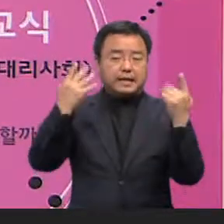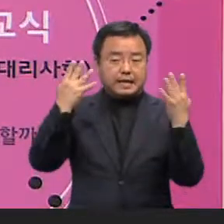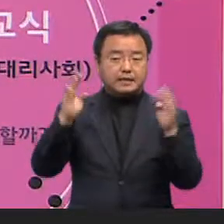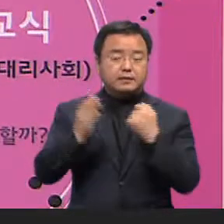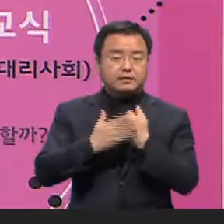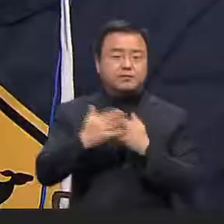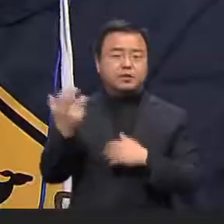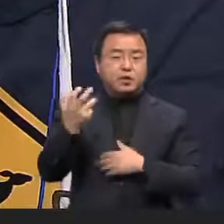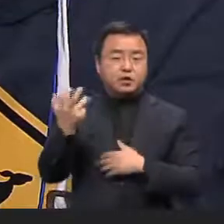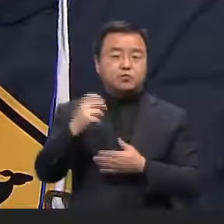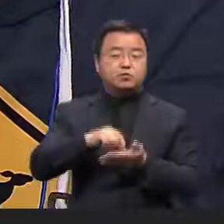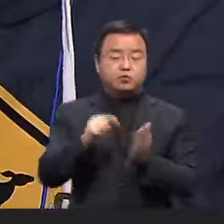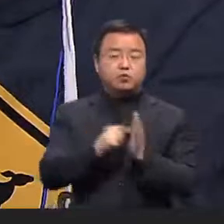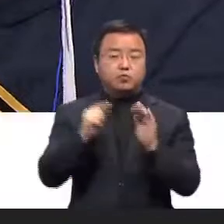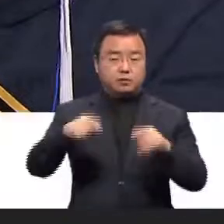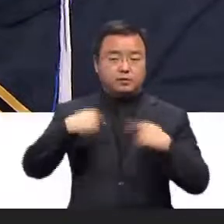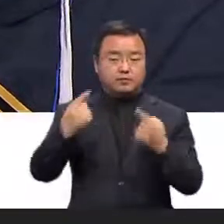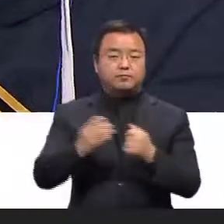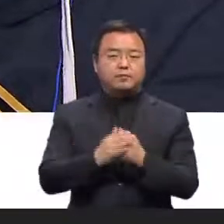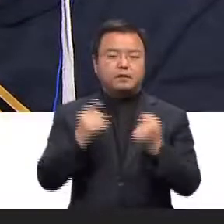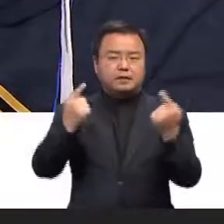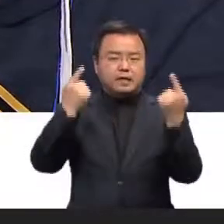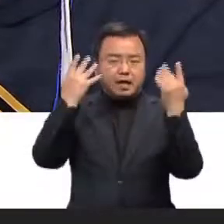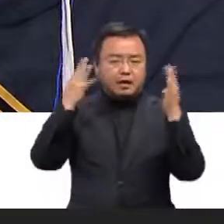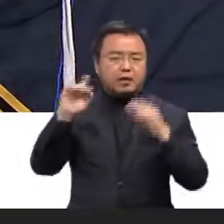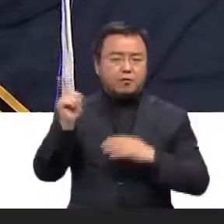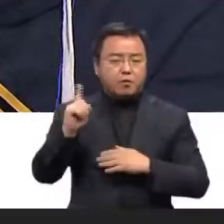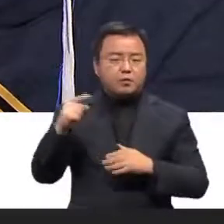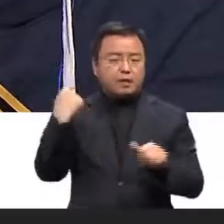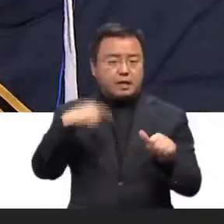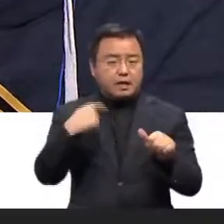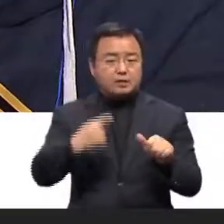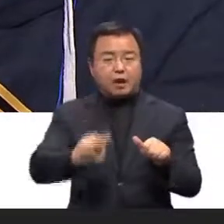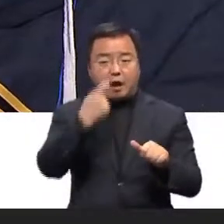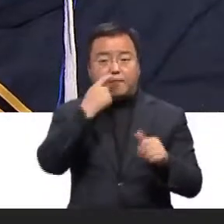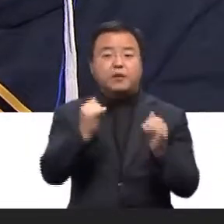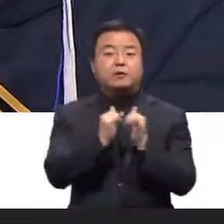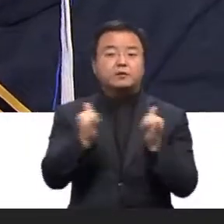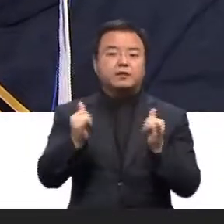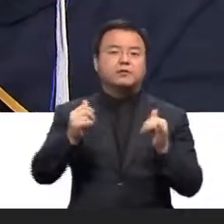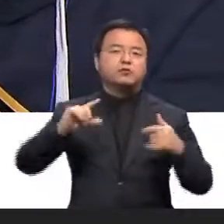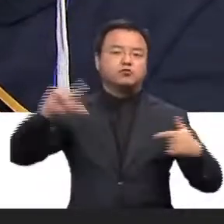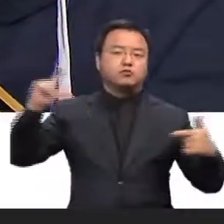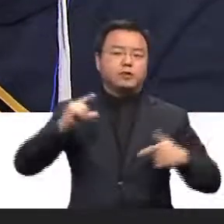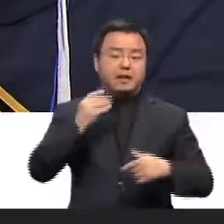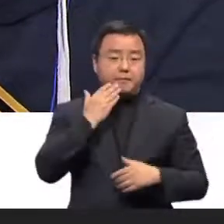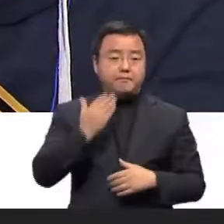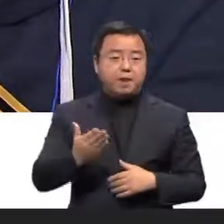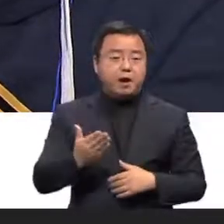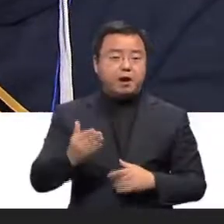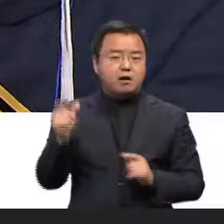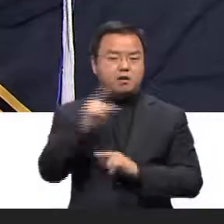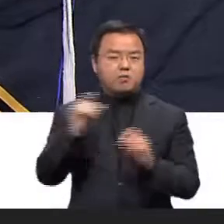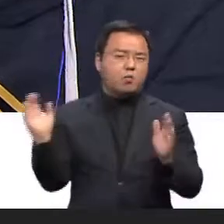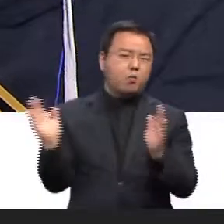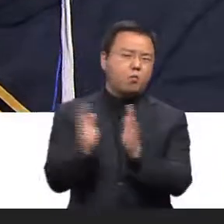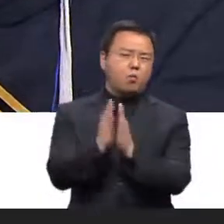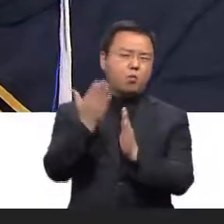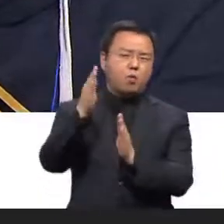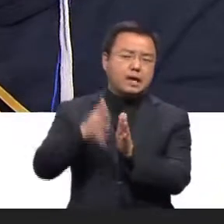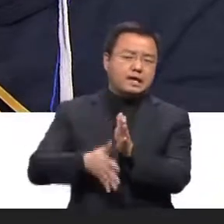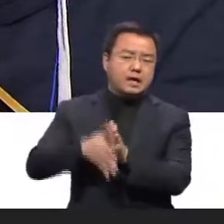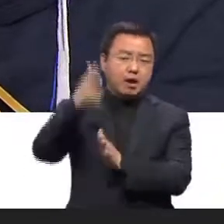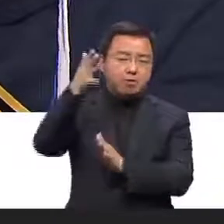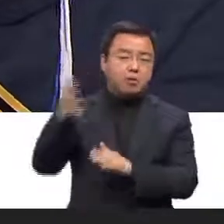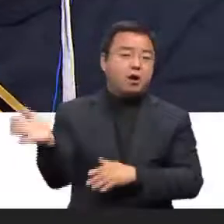있습니다. 대학이란 무엇인가 가르치고 배우는 사람들이 주인이 될 수 있는 공간이다. 그러면 삐까뻔쩍한 건물이 없어도